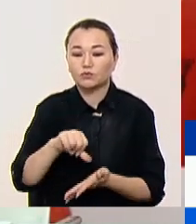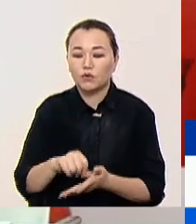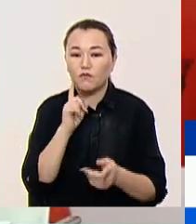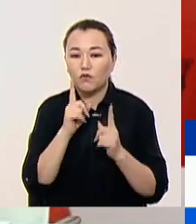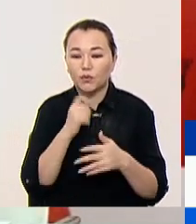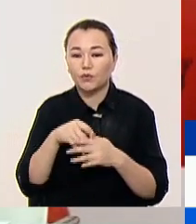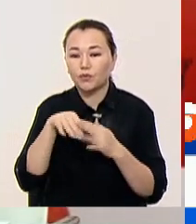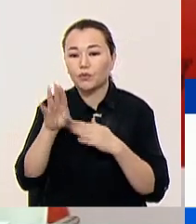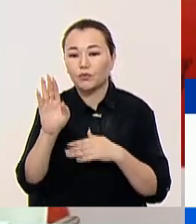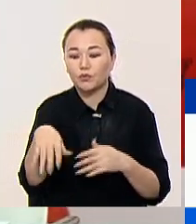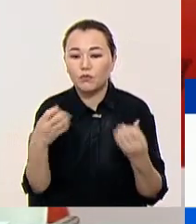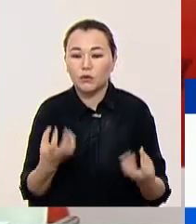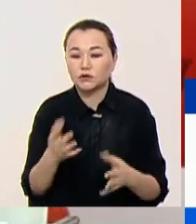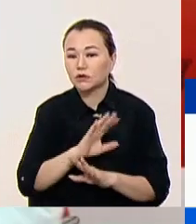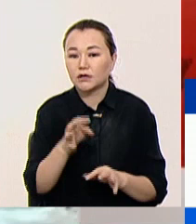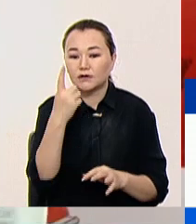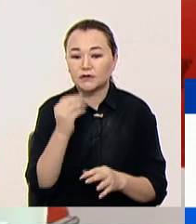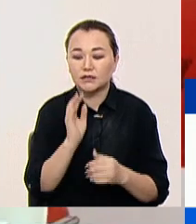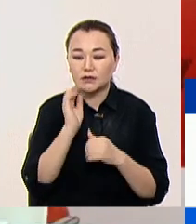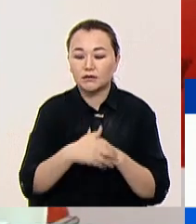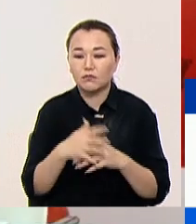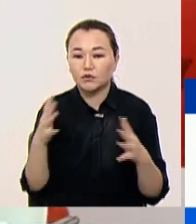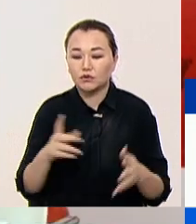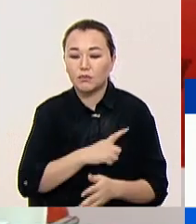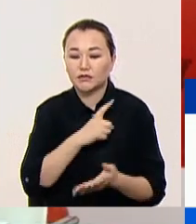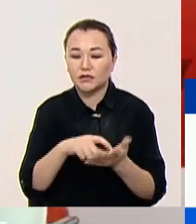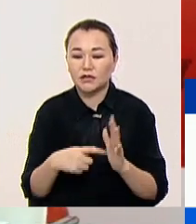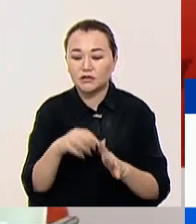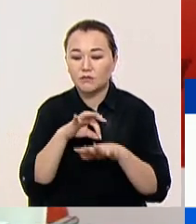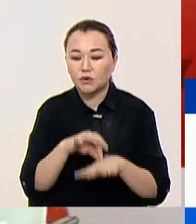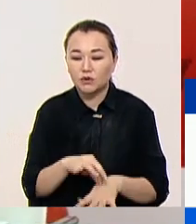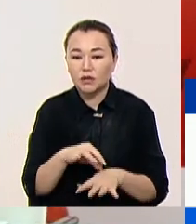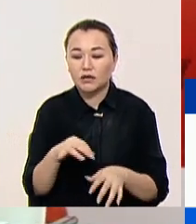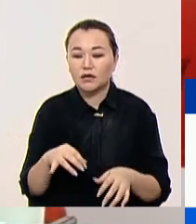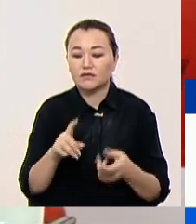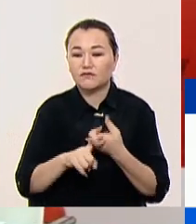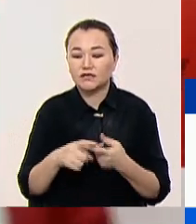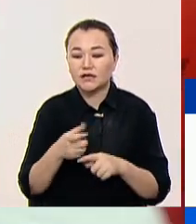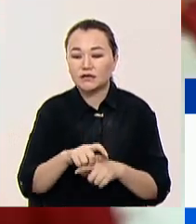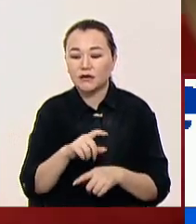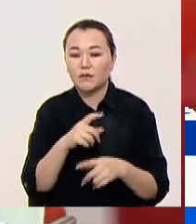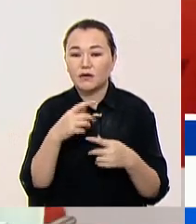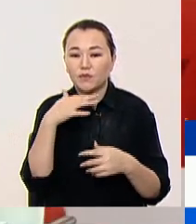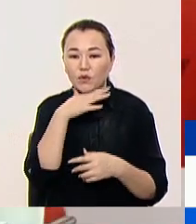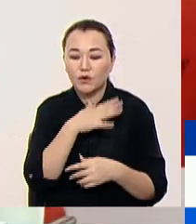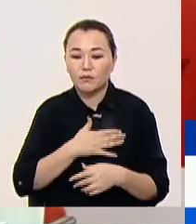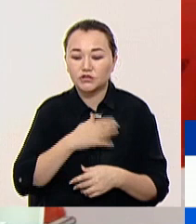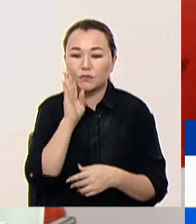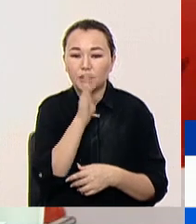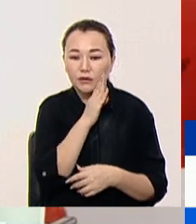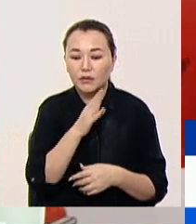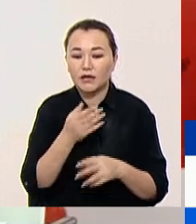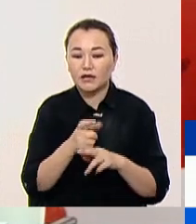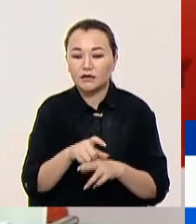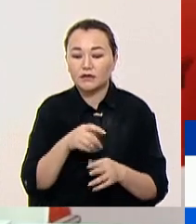емес. Бұл жерде міне бір күннен бері осы үлкен мастер-класс жүріп жатыр. Сол мастер-класстың айналасында көптеген біздің аналар осы